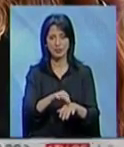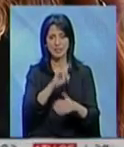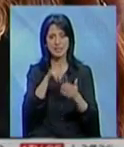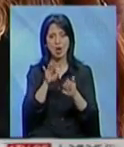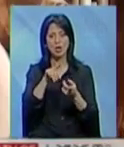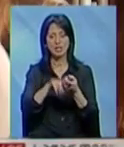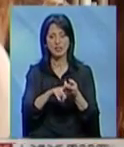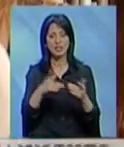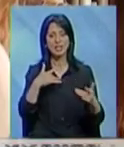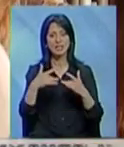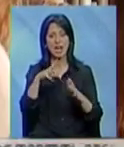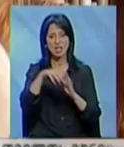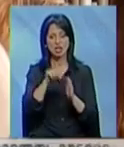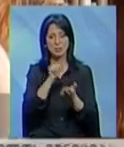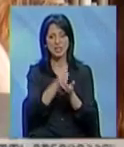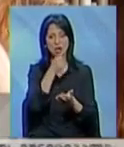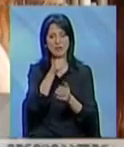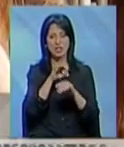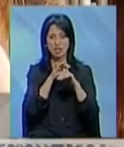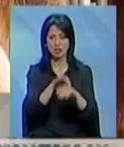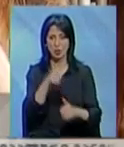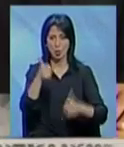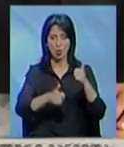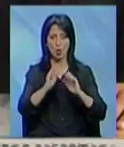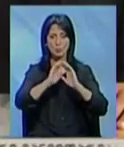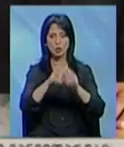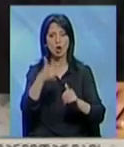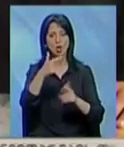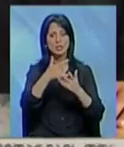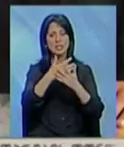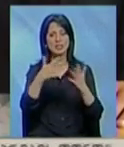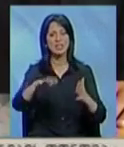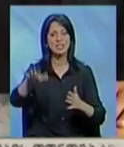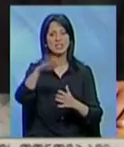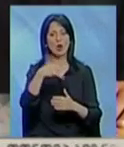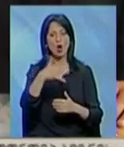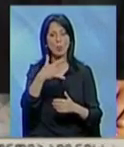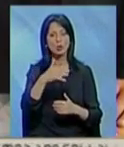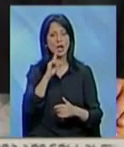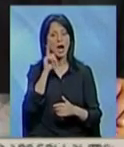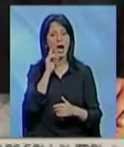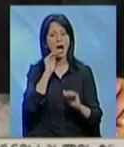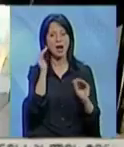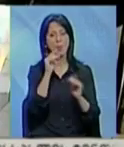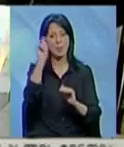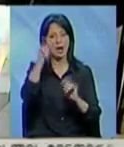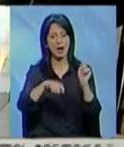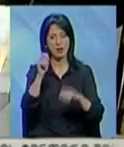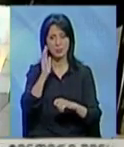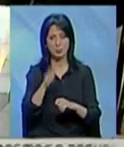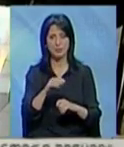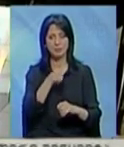საკითხთან დაკავშირებით ოპერის თეატრში დღეს პრესკონფერენცია გაიმართა. კონკურსში მსოფლიოს 20 სხვადასხვა ქვეყნის 50 ახალგაზრდა მომღერალი